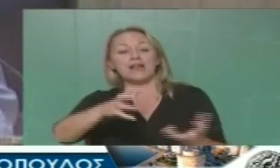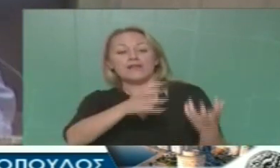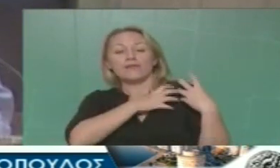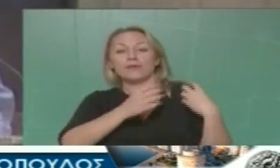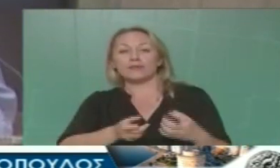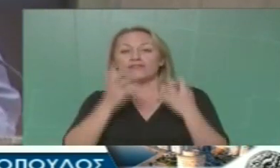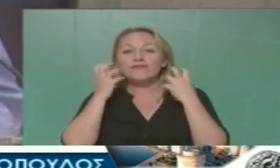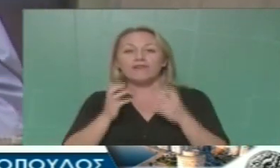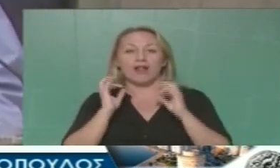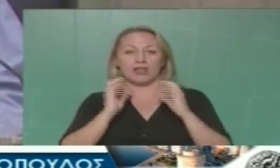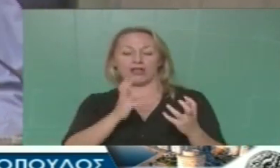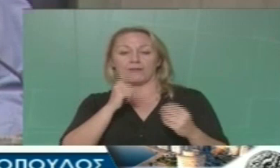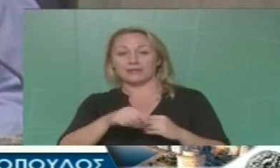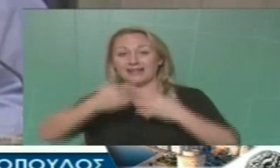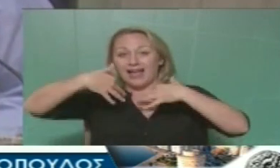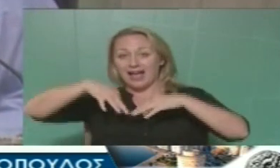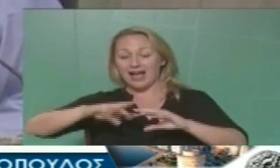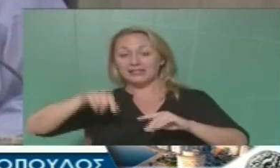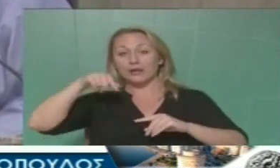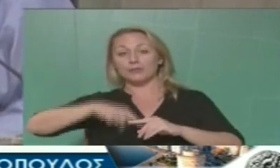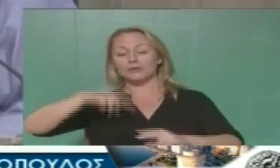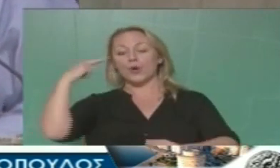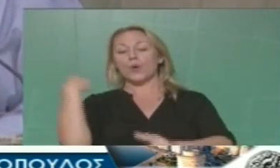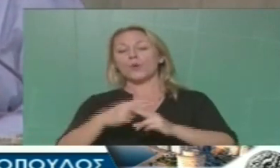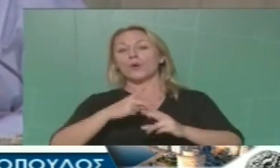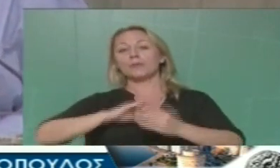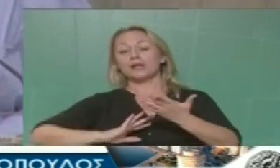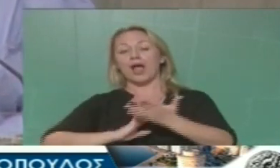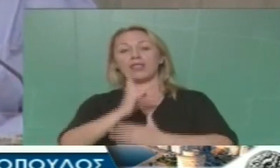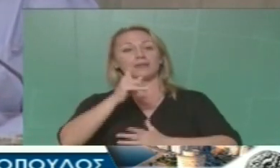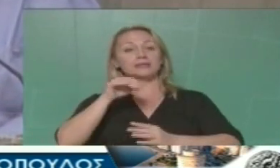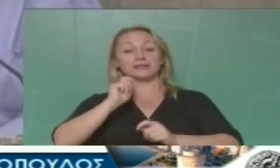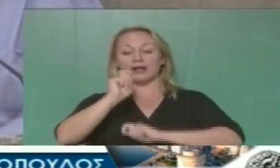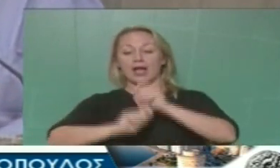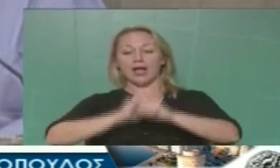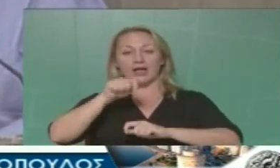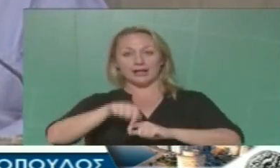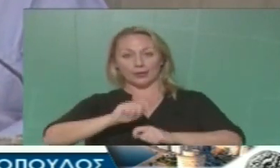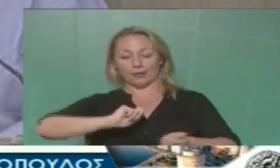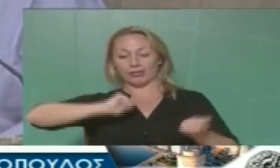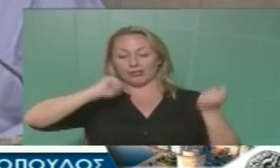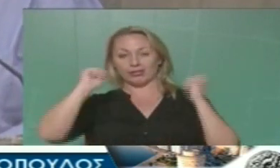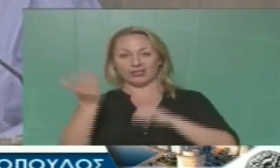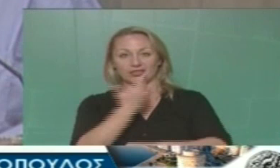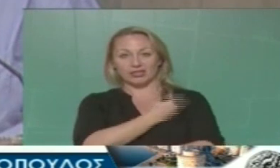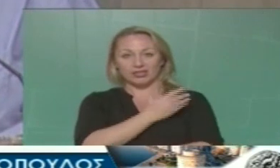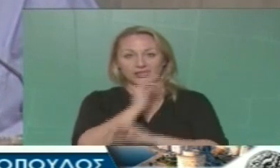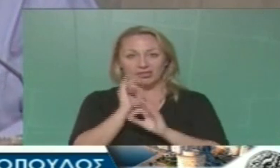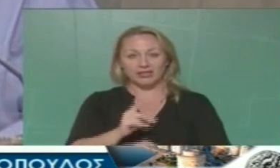ευθύνη για αυτό που ξεκινήσατε σαν εμβληματικό έργο της ανάπτυξής σας και κατά της ντροπή για την πόλη και τραύμα για τον λαό